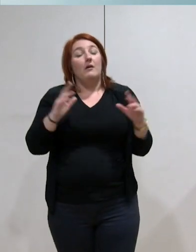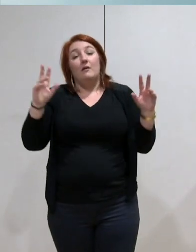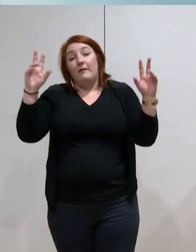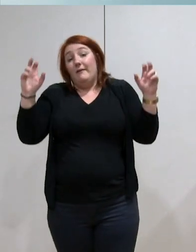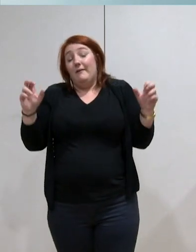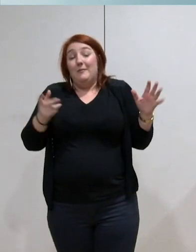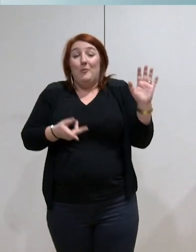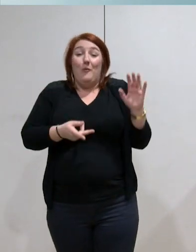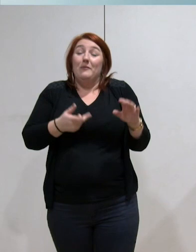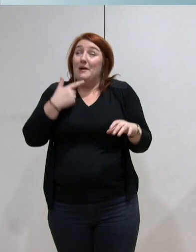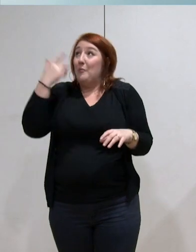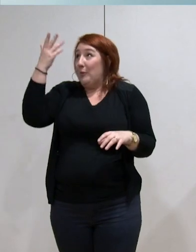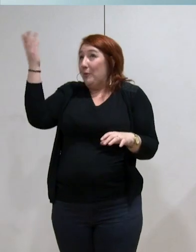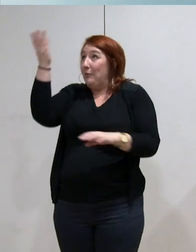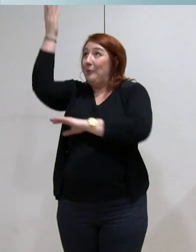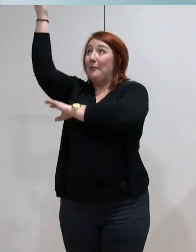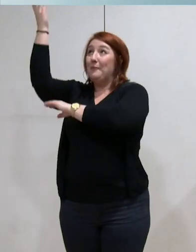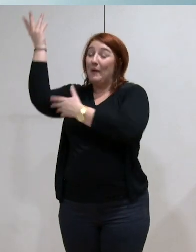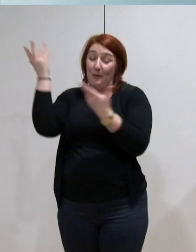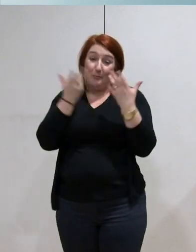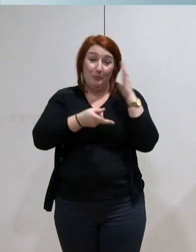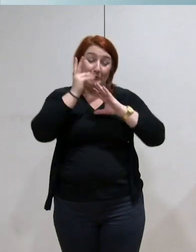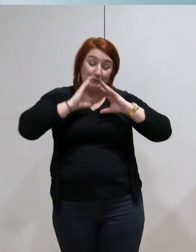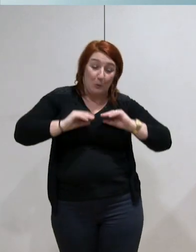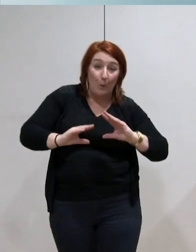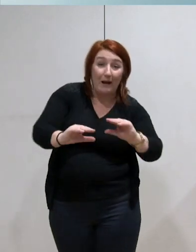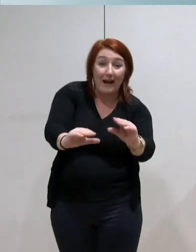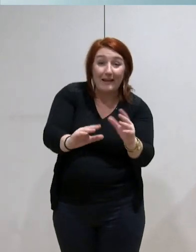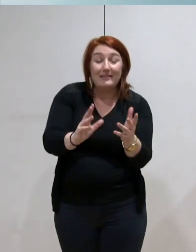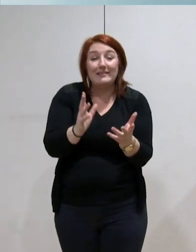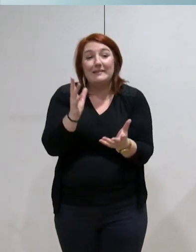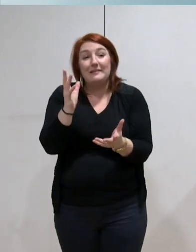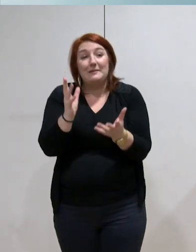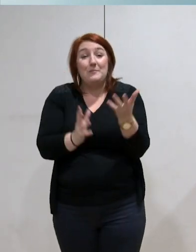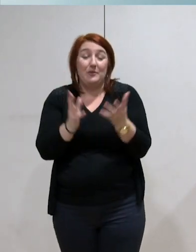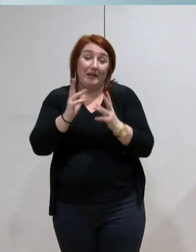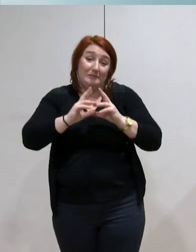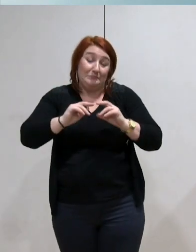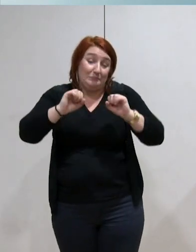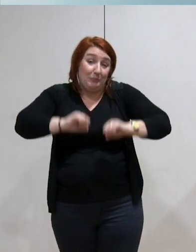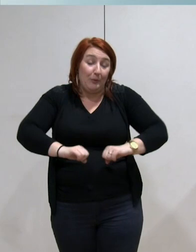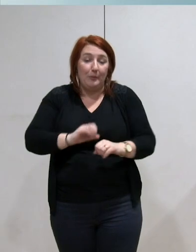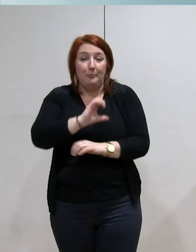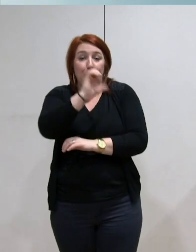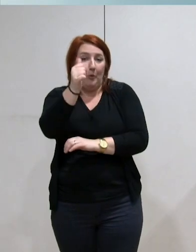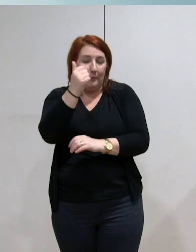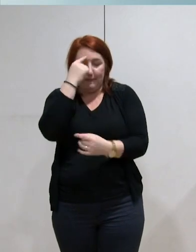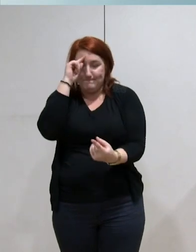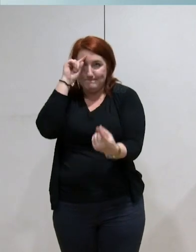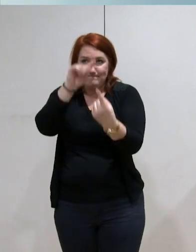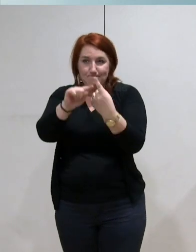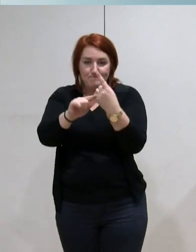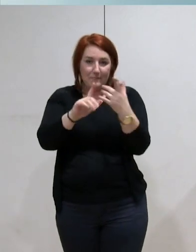plus concrète peut-être peut-être que cette entrée en matière vous dire évidemment que notre première préoccupation en